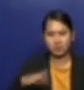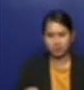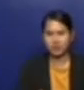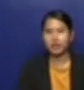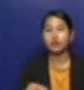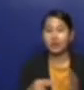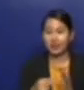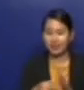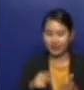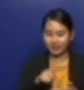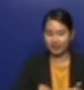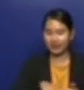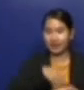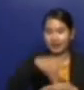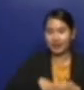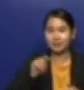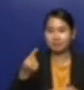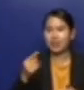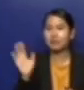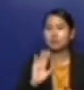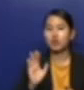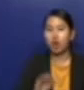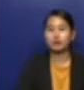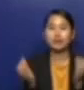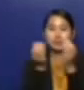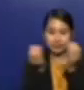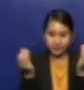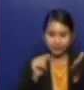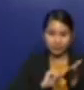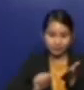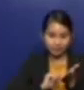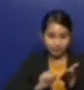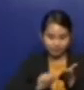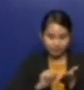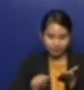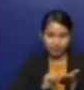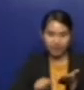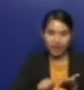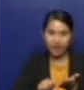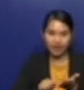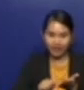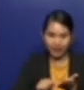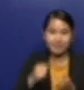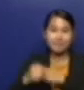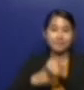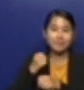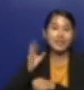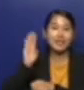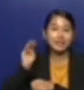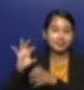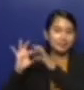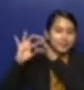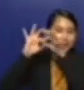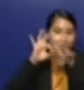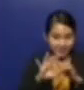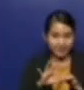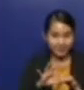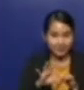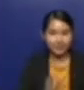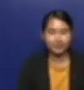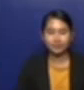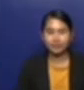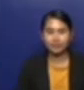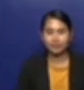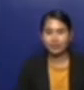ไม่ต้องเลือกลองแก้ไขรัฐธรรมนูญรอบแบบปี40สิครับเส